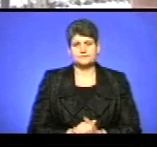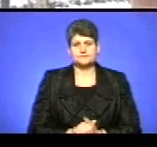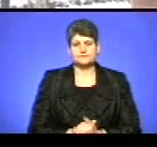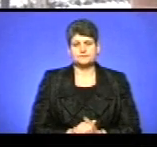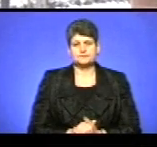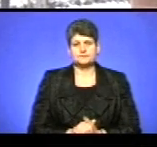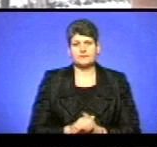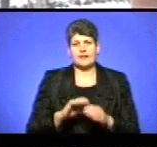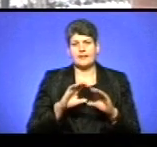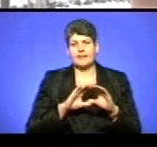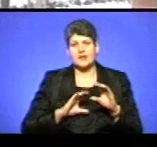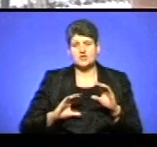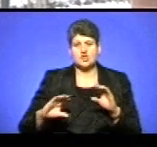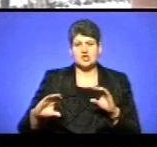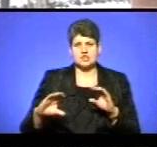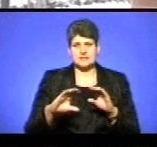Нижня частина це